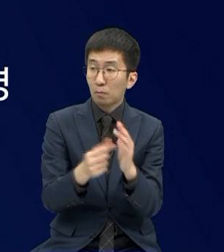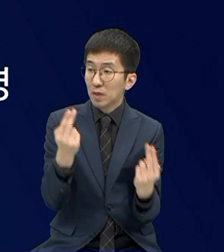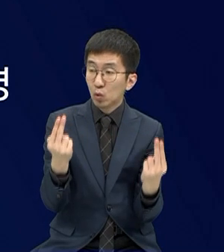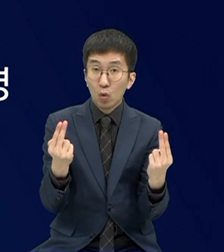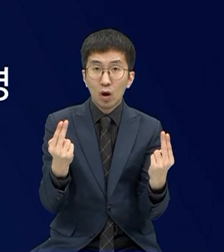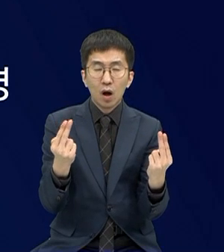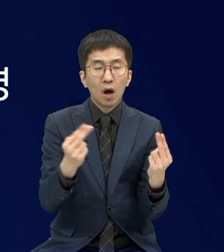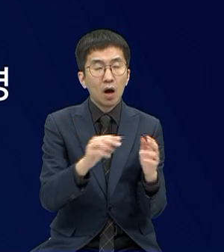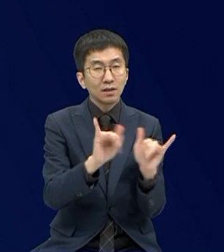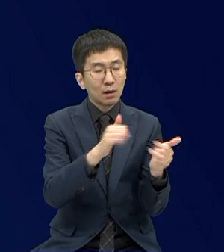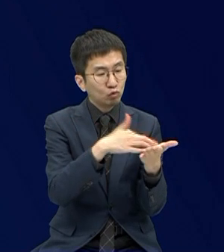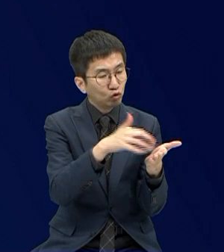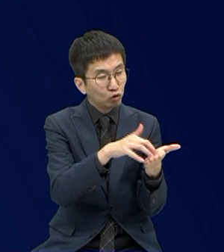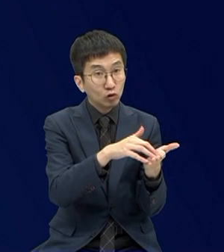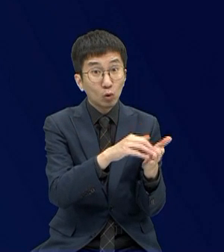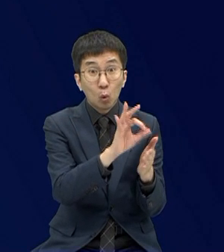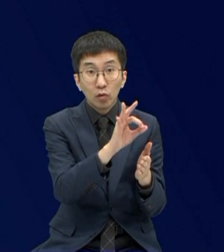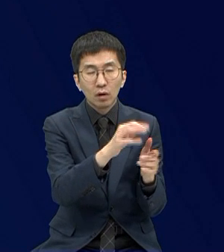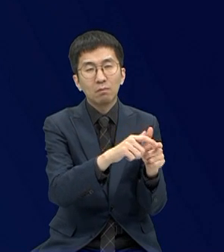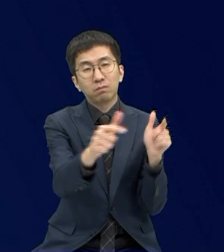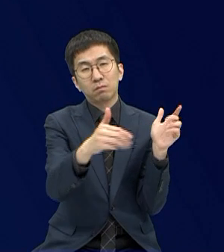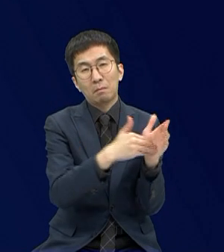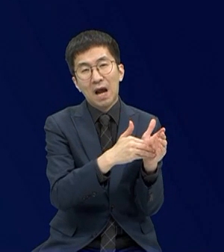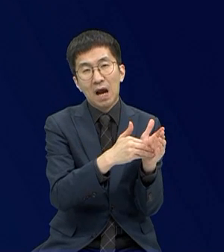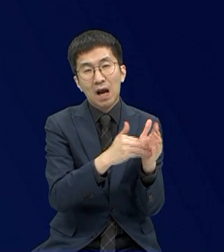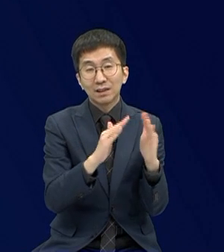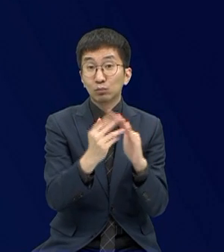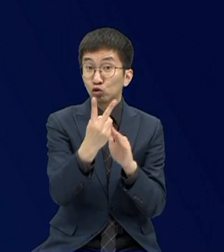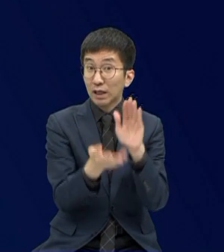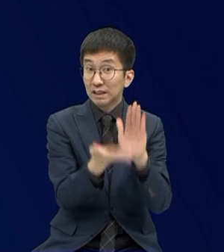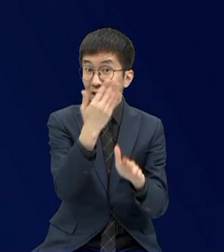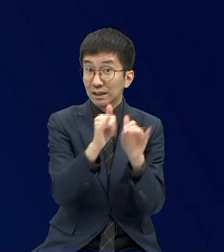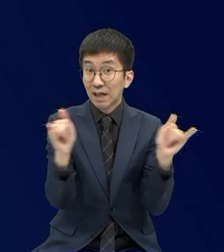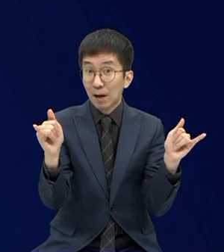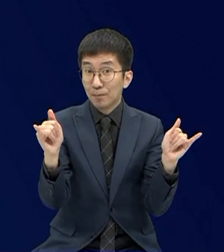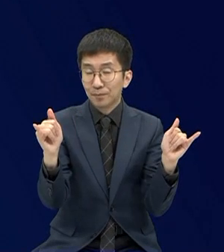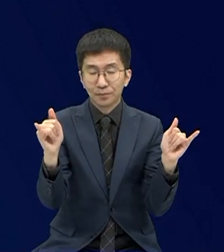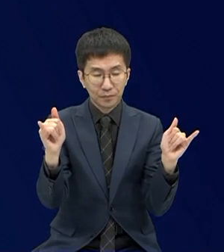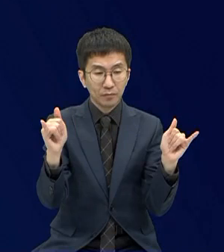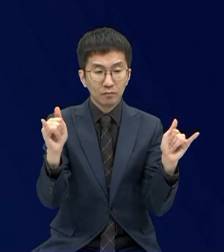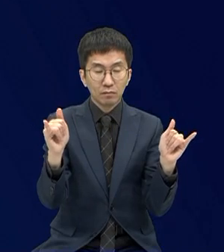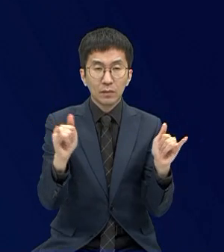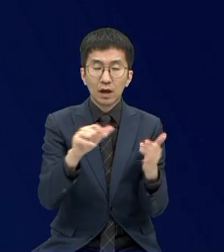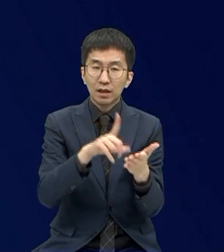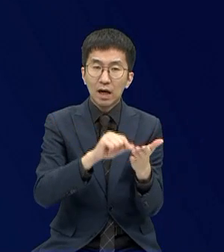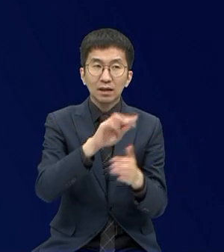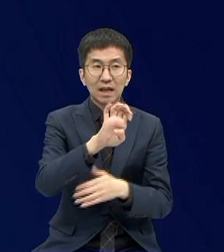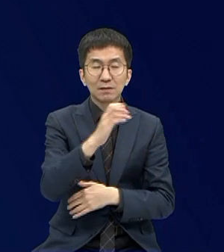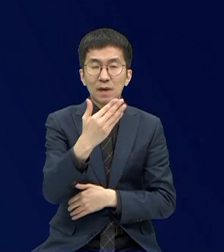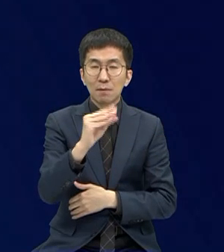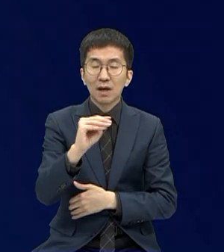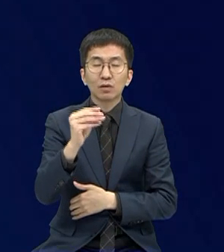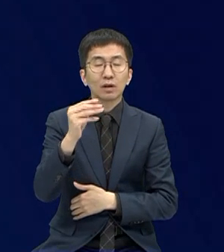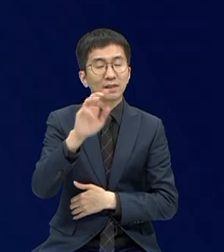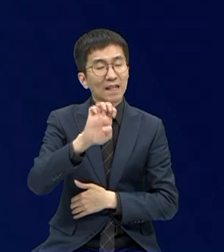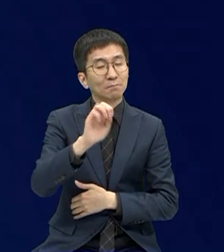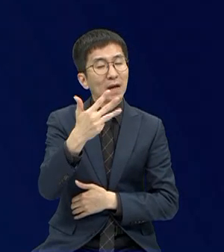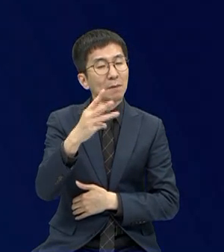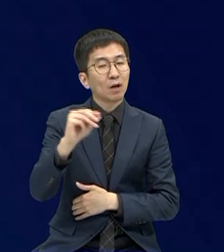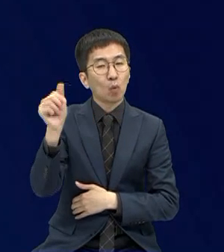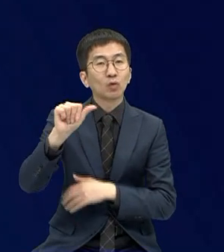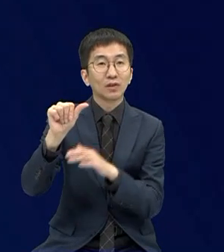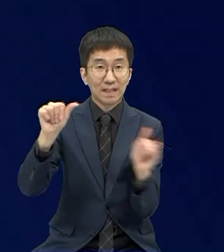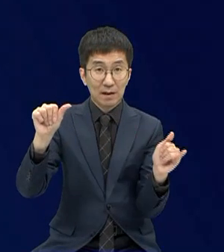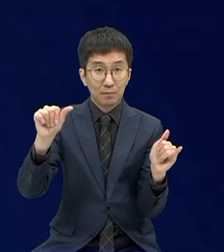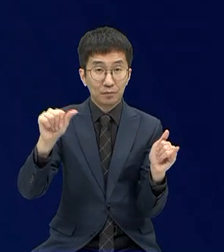크게 늘었습니다. 2주택 이상 다주택자가 절반 넘는 48만 5천 명으로 이들이 내야